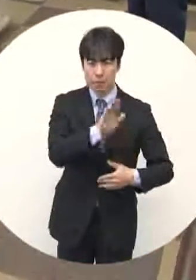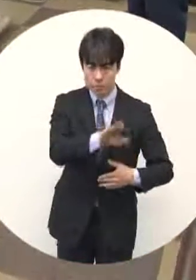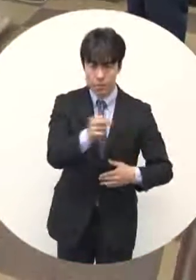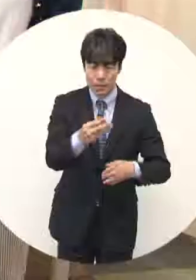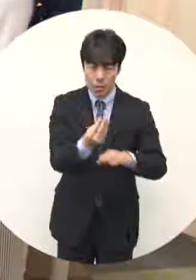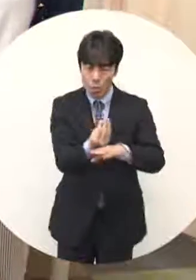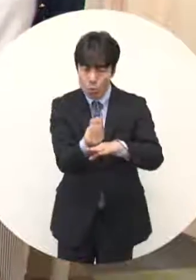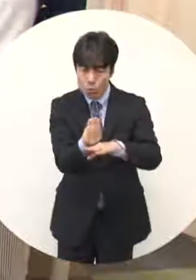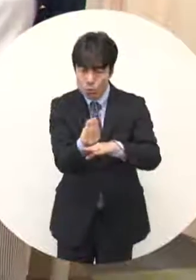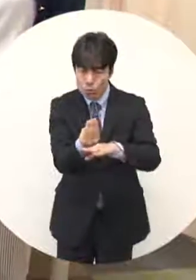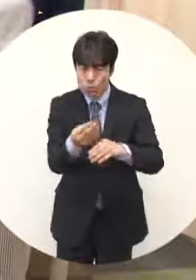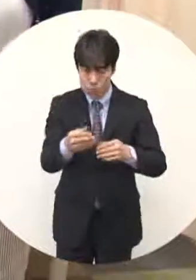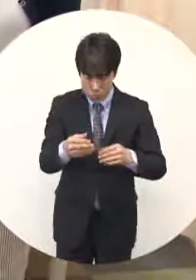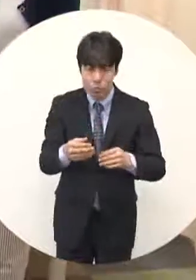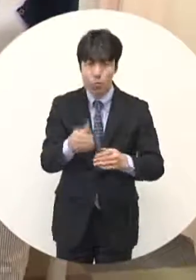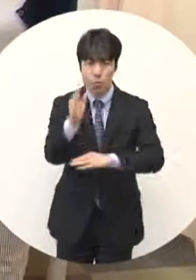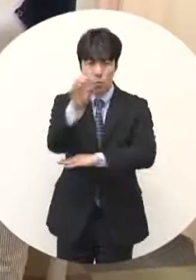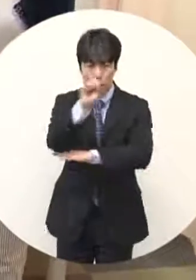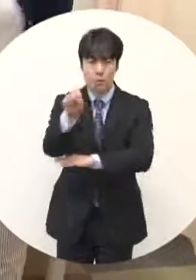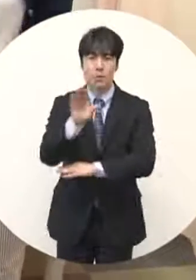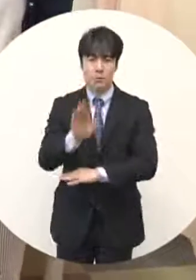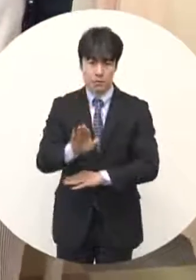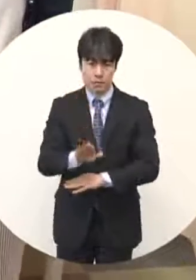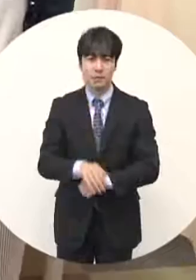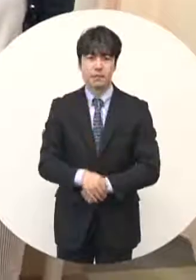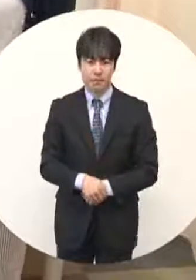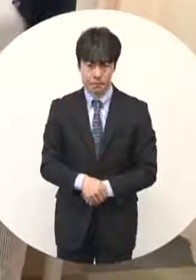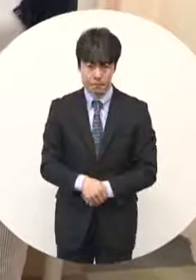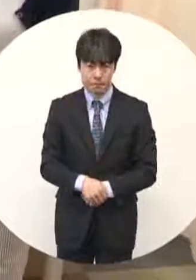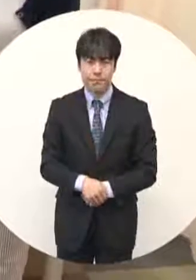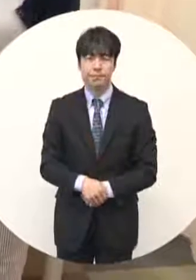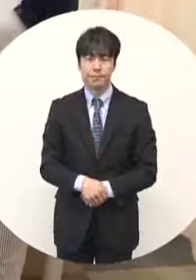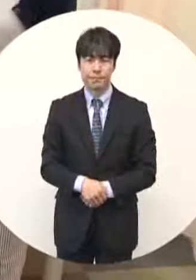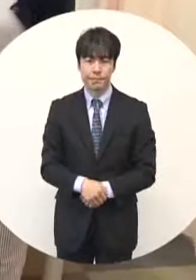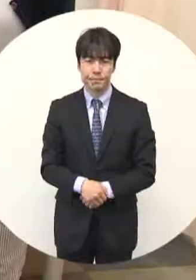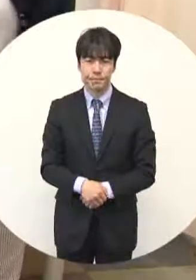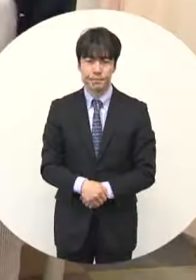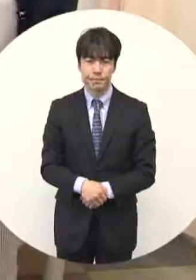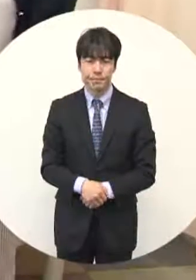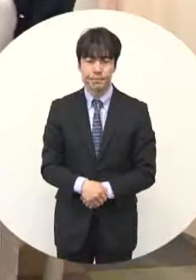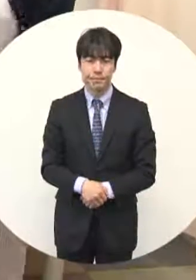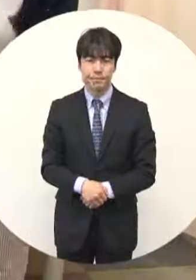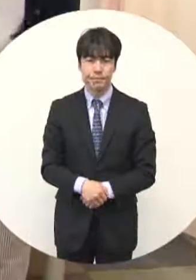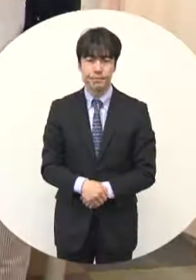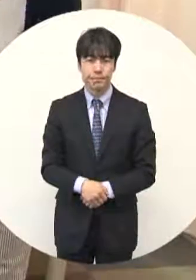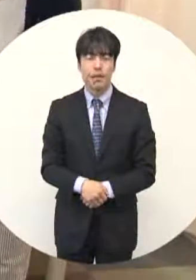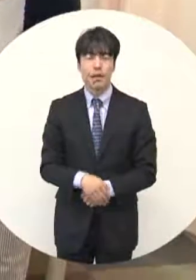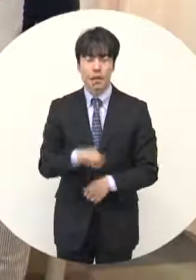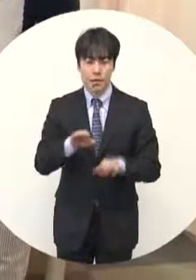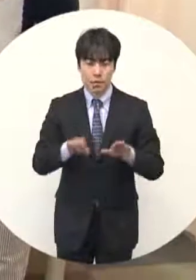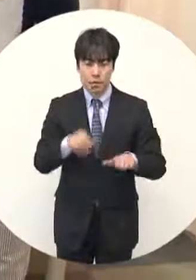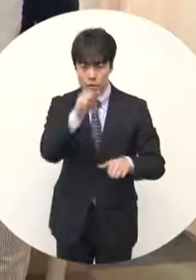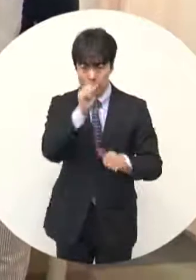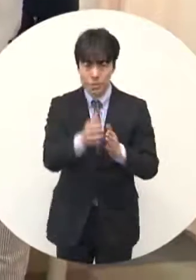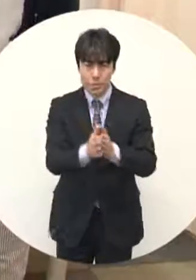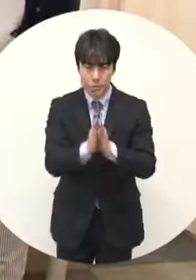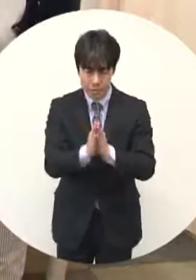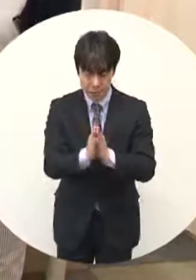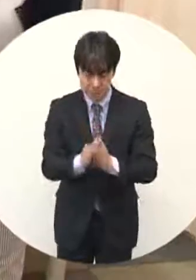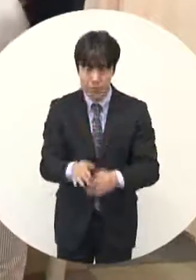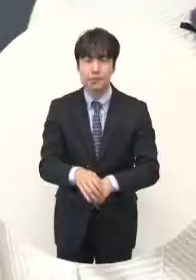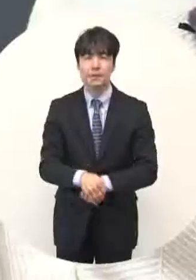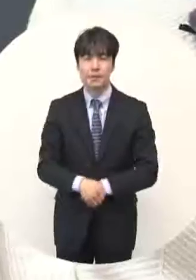。 蒲生朝日町接骨院にやってきました。今日はよろしくお願いいたします。 お願いします